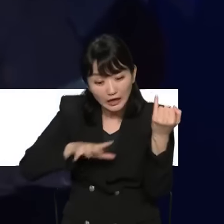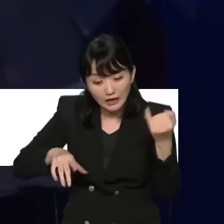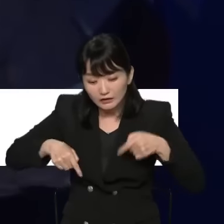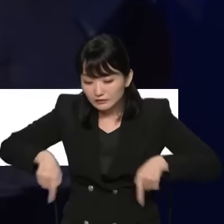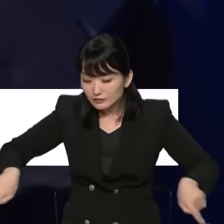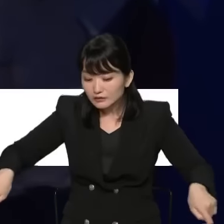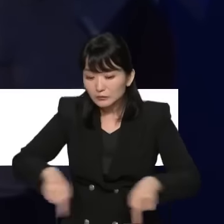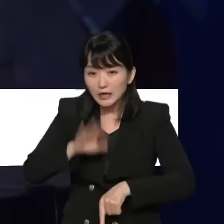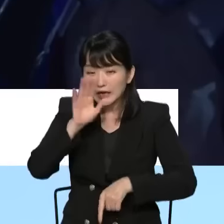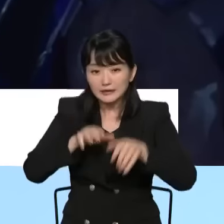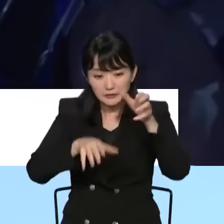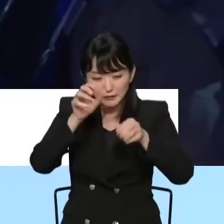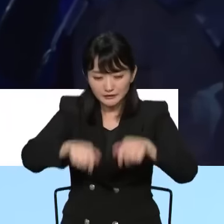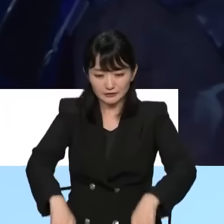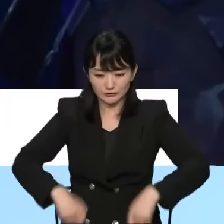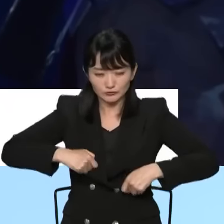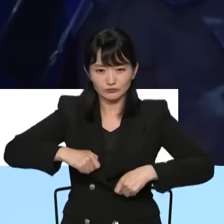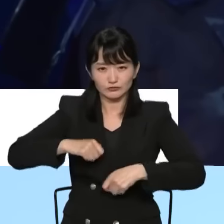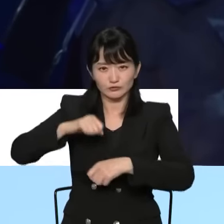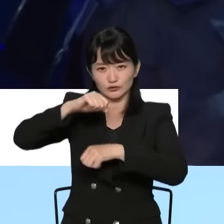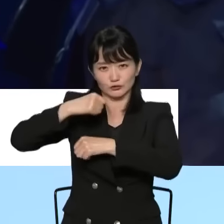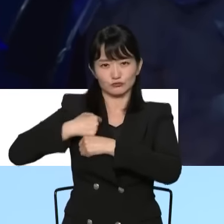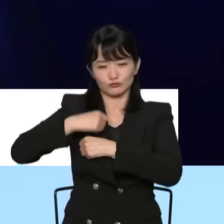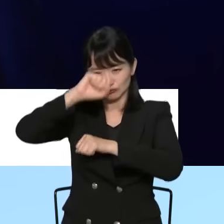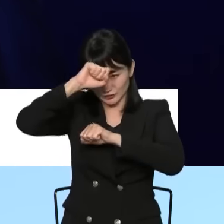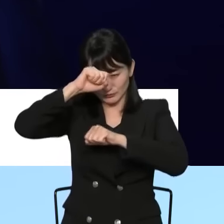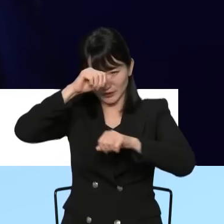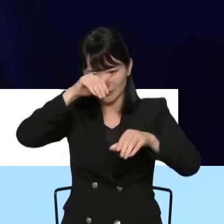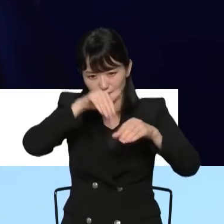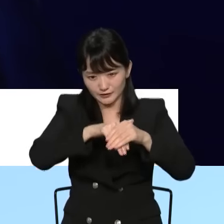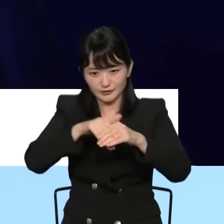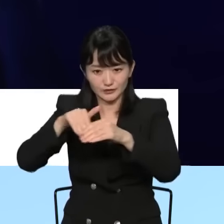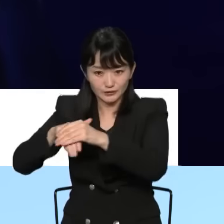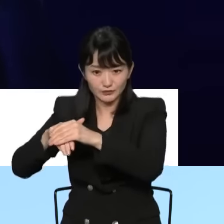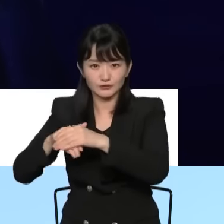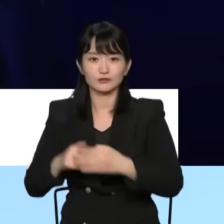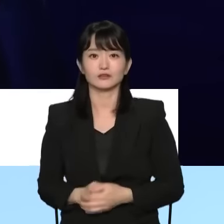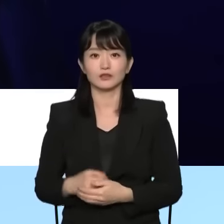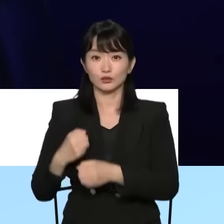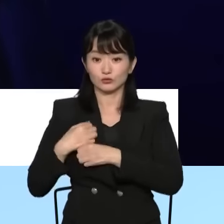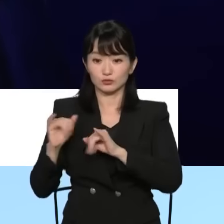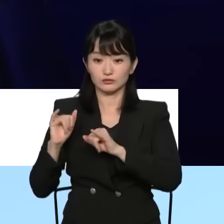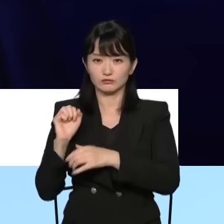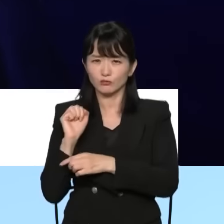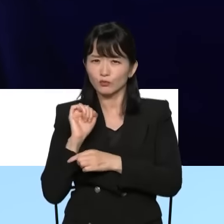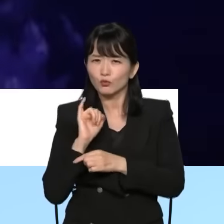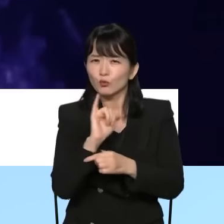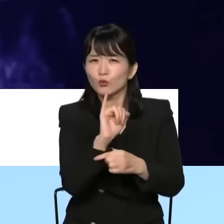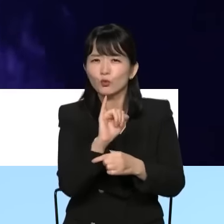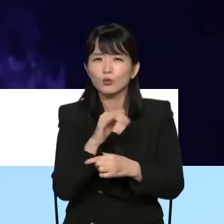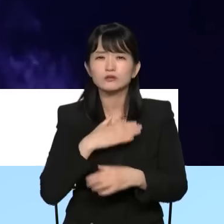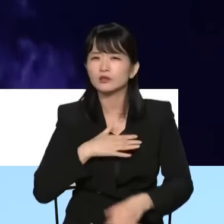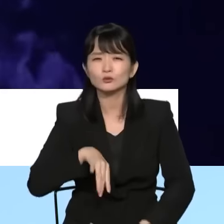네. 바지, 부츠를 입고 군인으로 등장한 것 자체가 제가